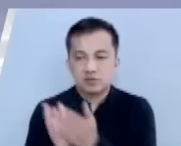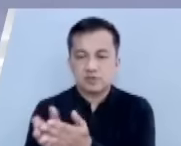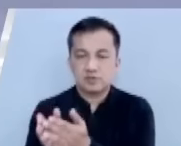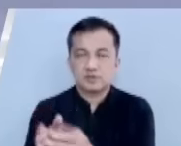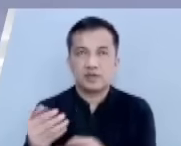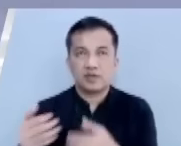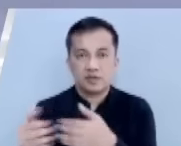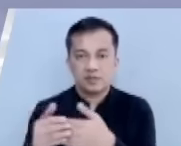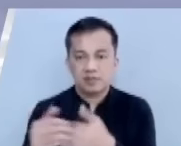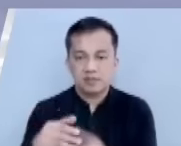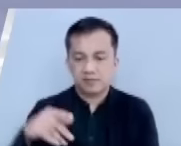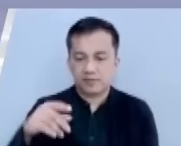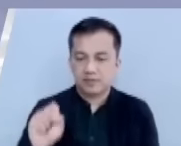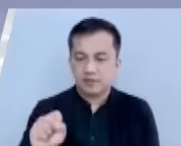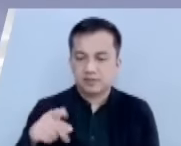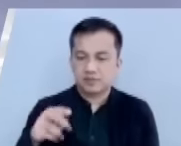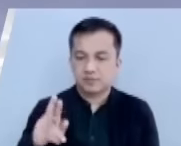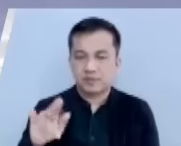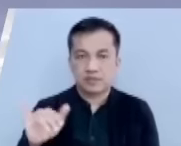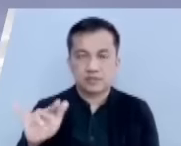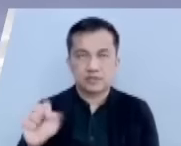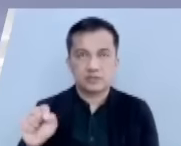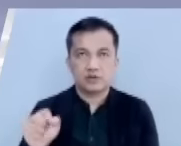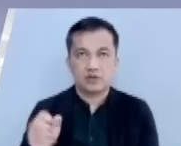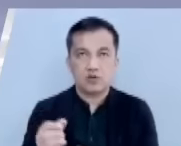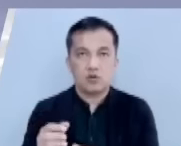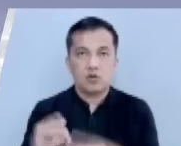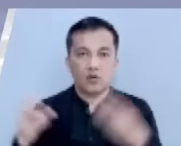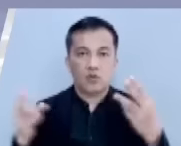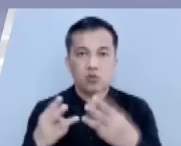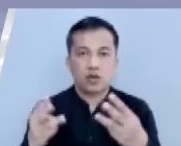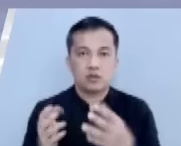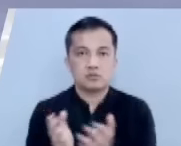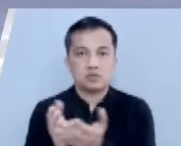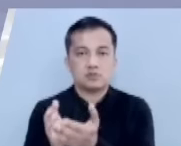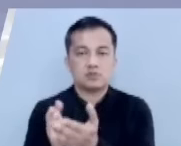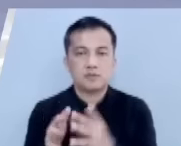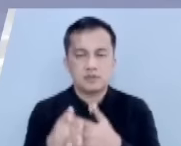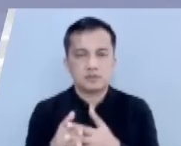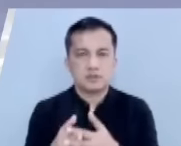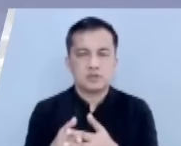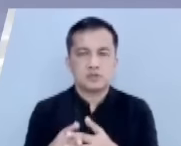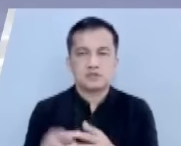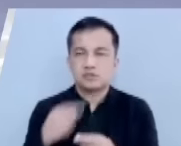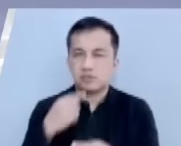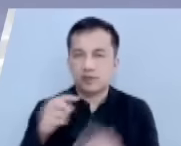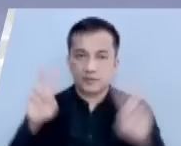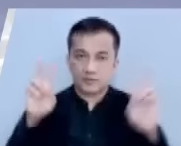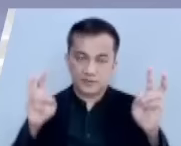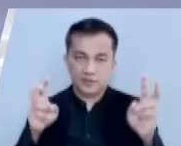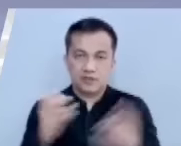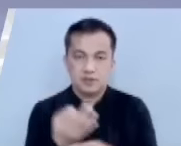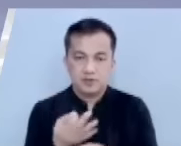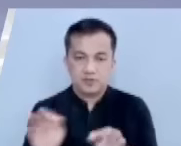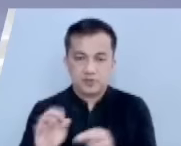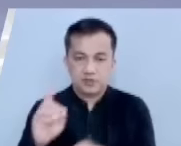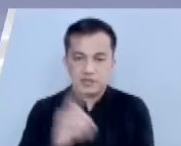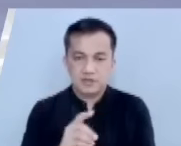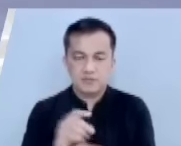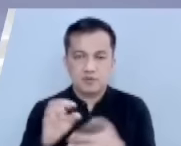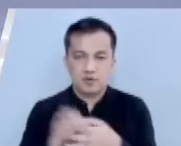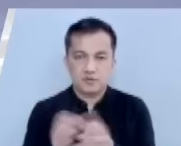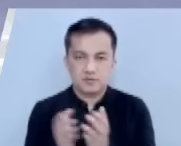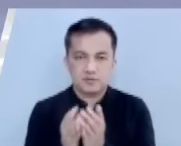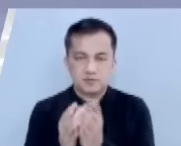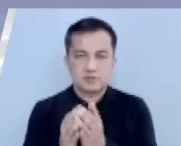ang isa sa mga warship ng Amerika bilang bahagi ng Anilay Freedom of Navigation Operation. Paghamon anila ito